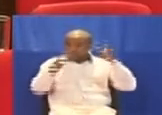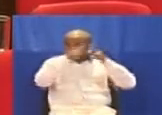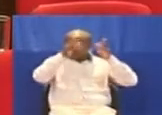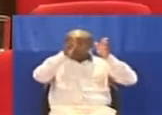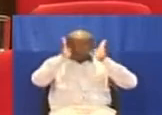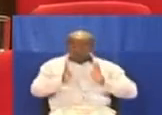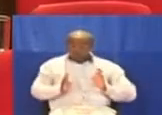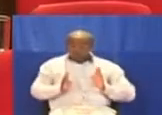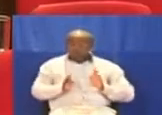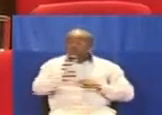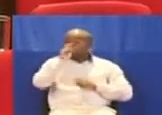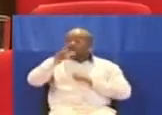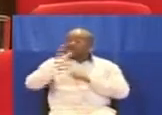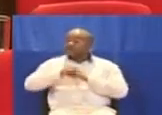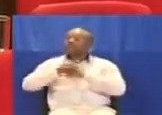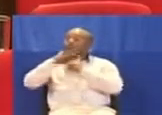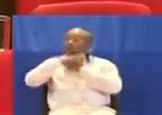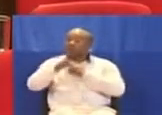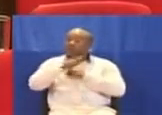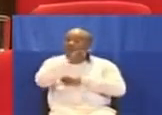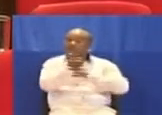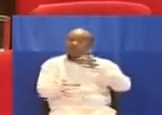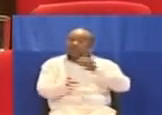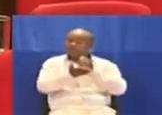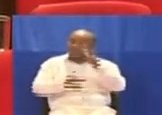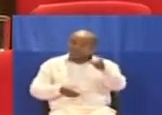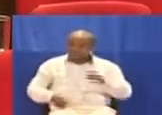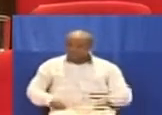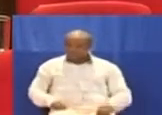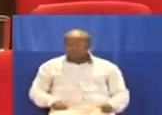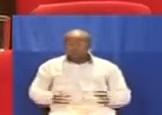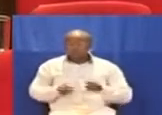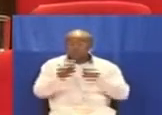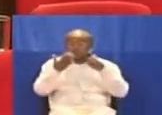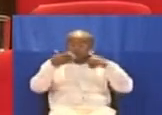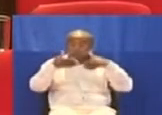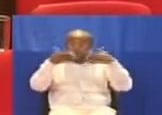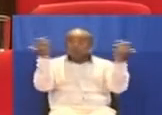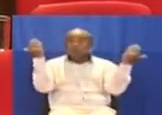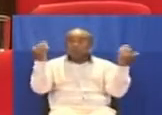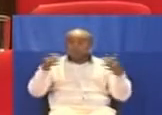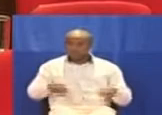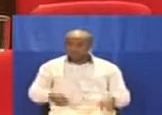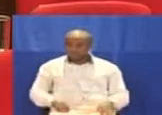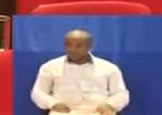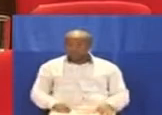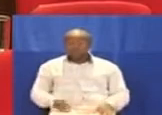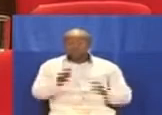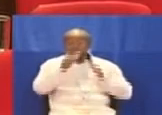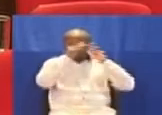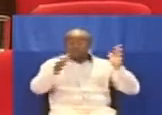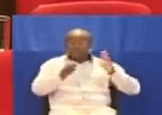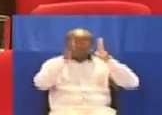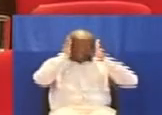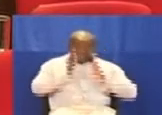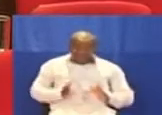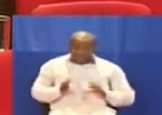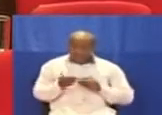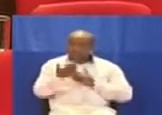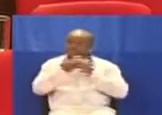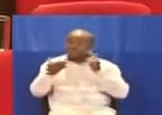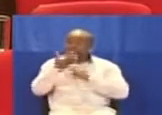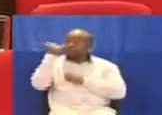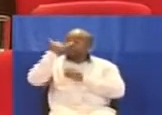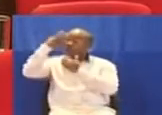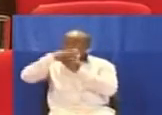mwalimu kwa Afrika. Tunakushukuru sana, umetoa mwanga, umetuheshimisha nyumbani, umetuheshimisha katika nchi za